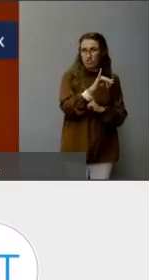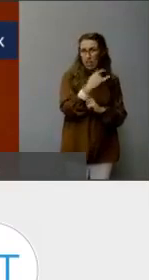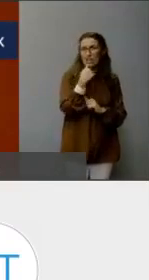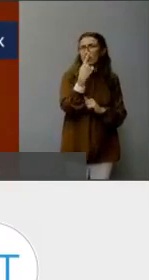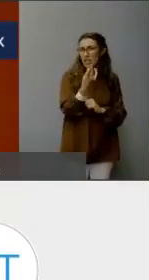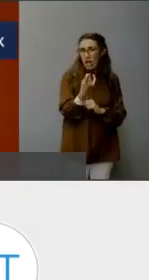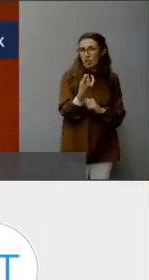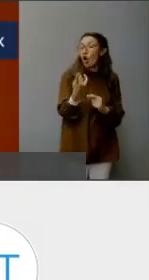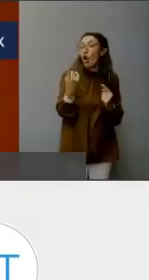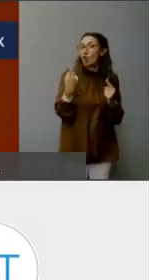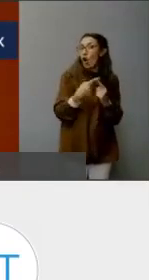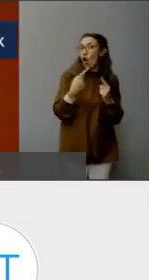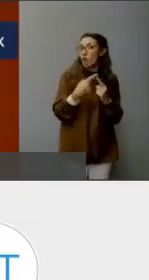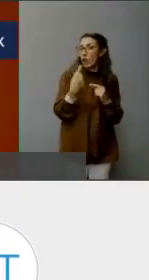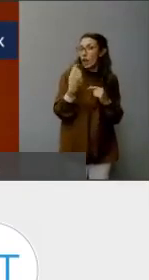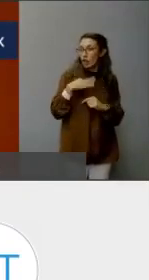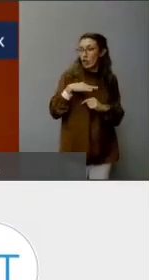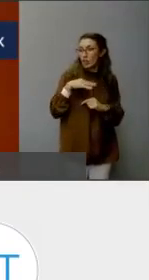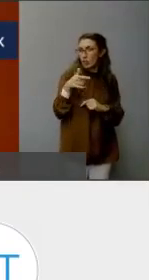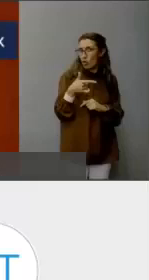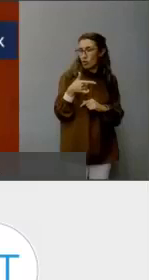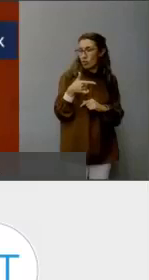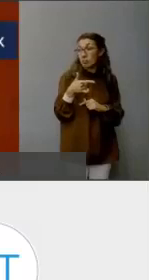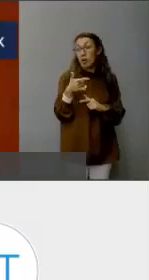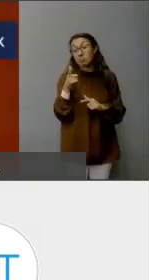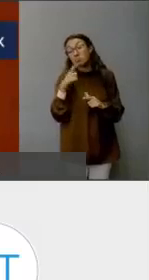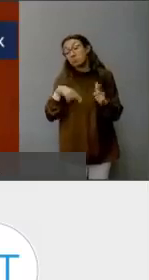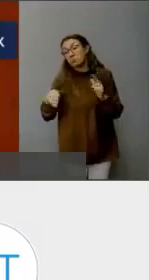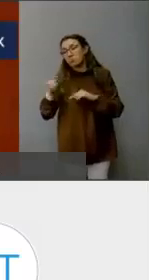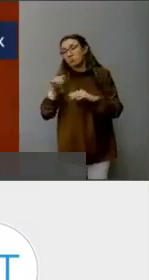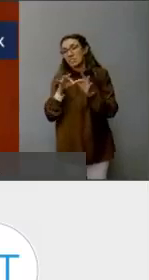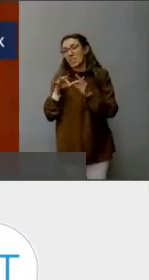penso che molte persone potrebbero pensare esattamente il contrario